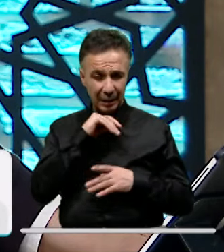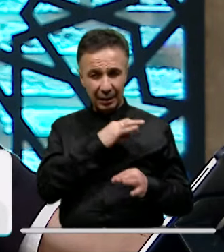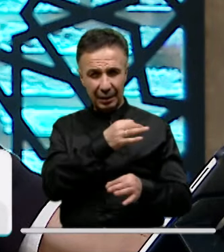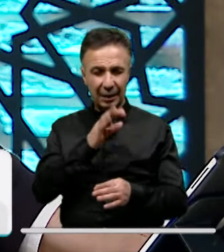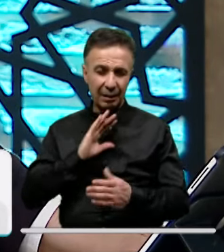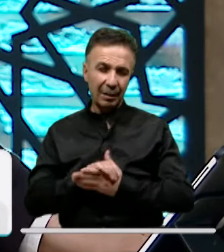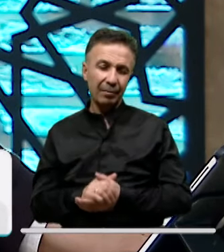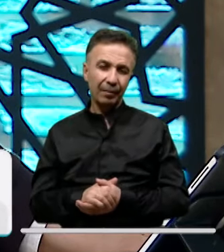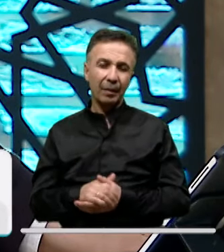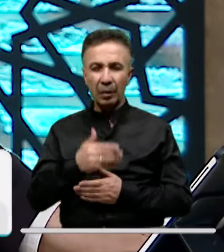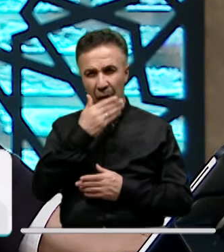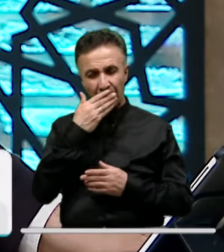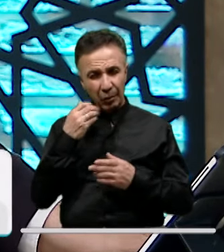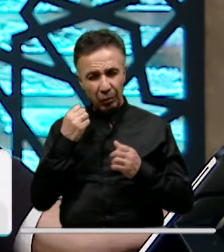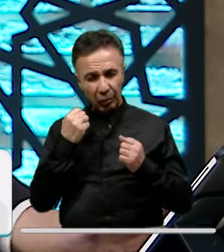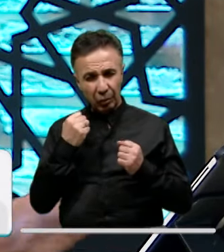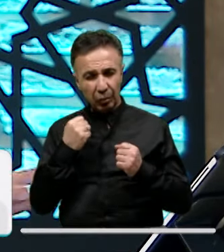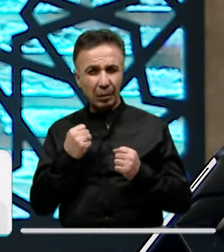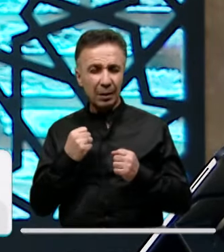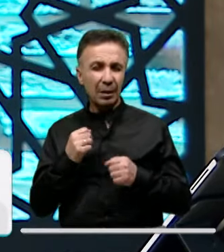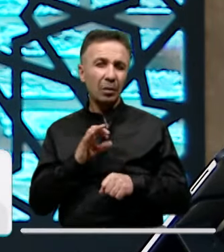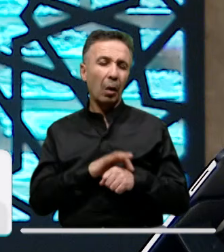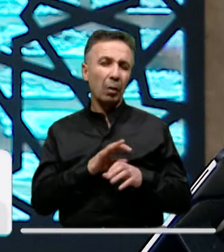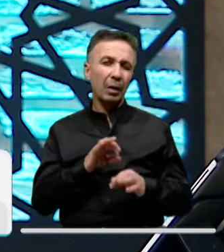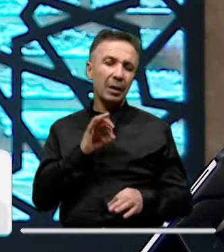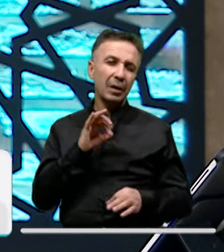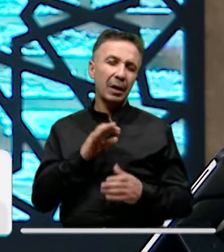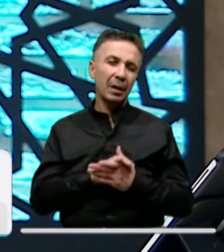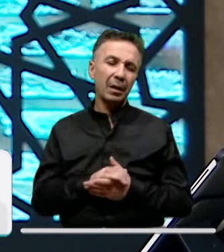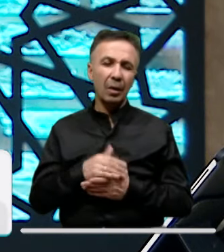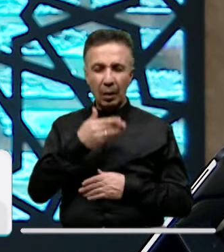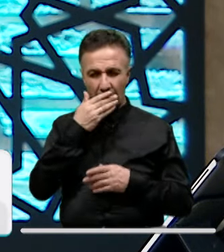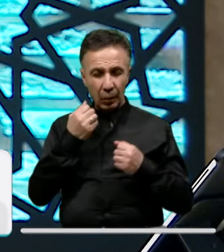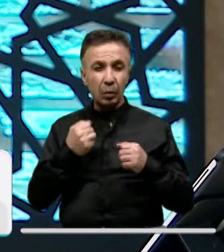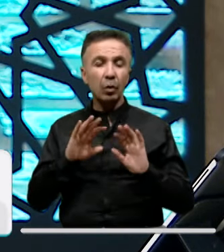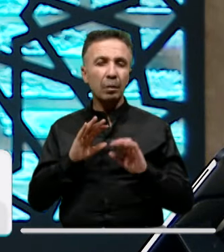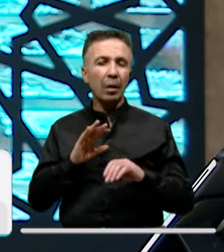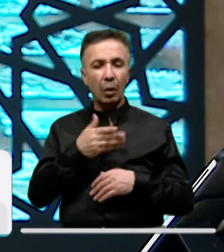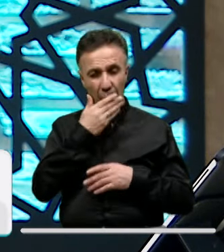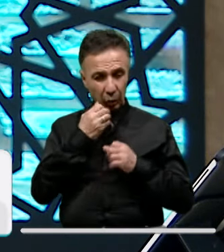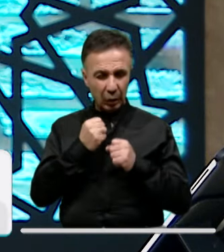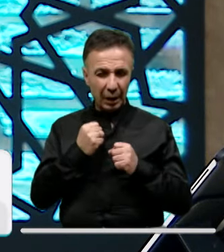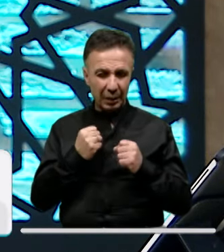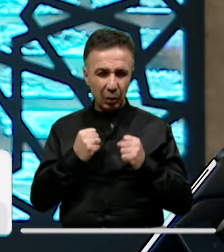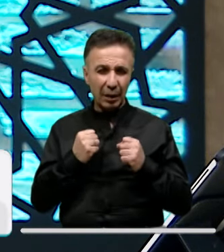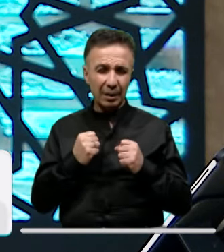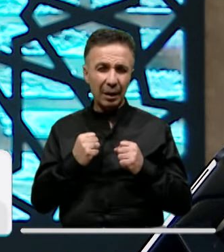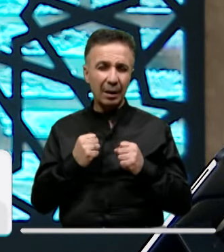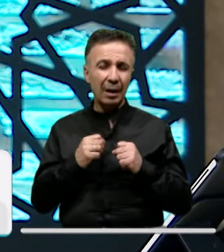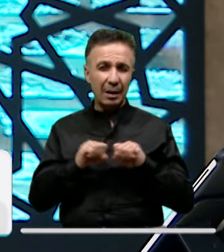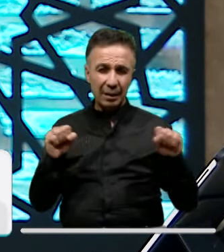mesela oruç tutmasını doktorlar, ehil bir doktor tutma, tutarsan zarar görürsün dediği halde